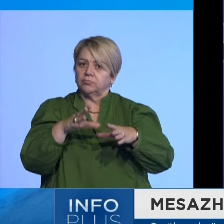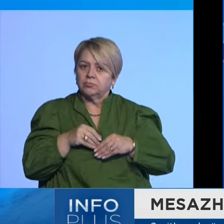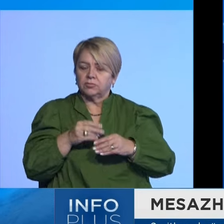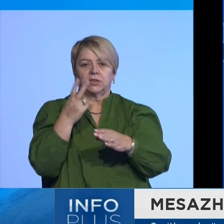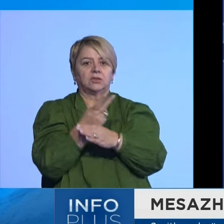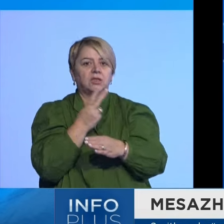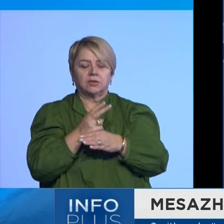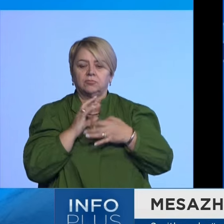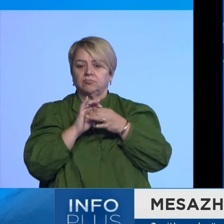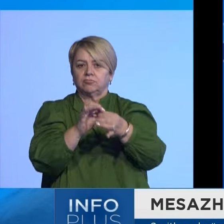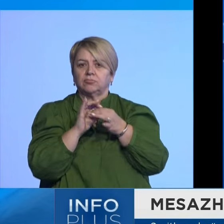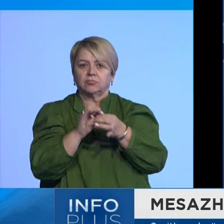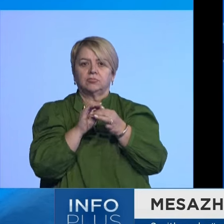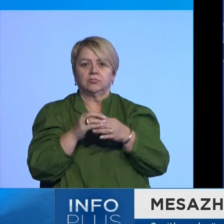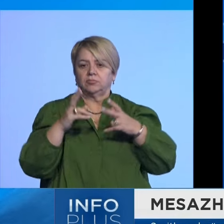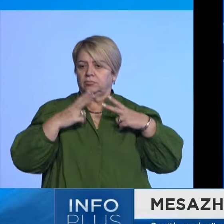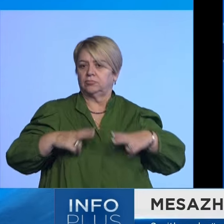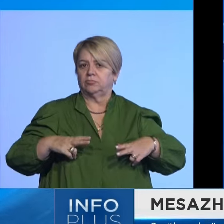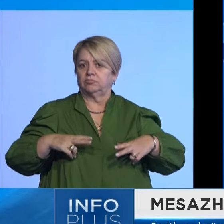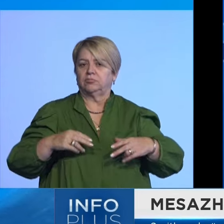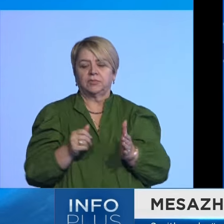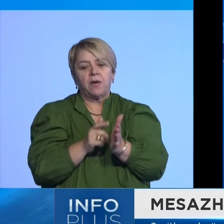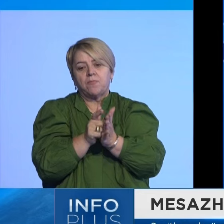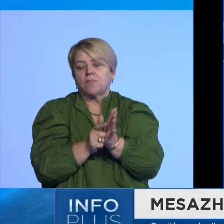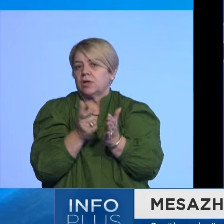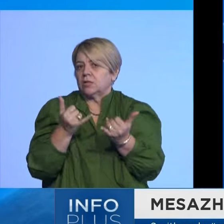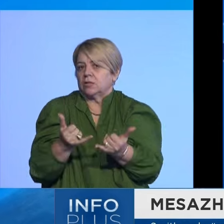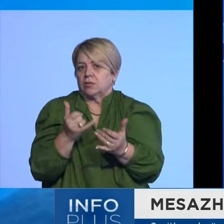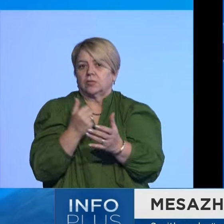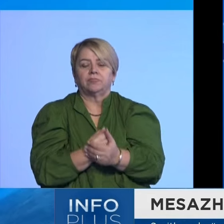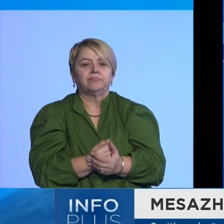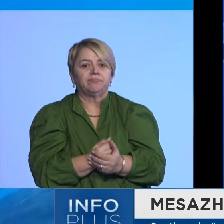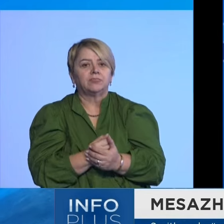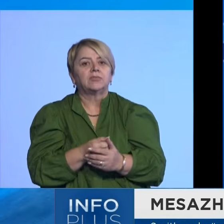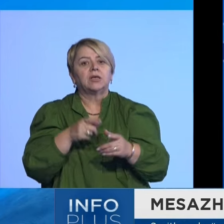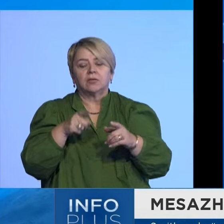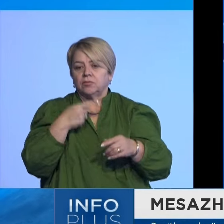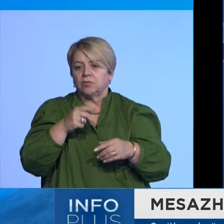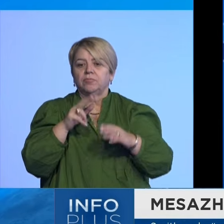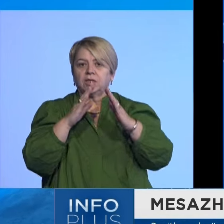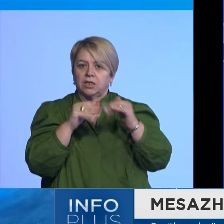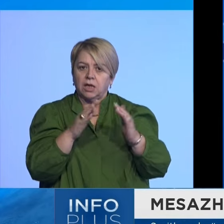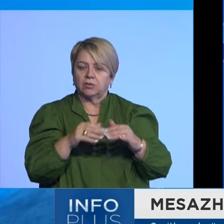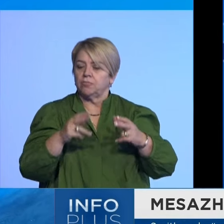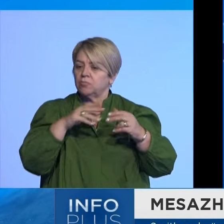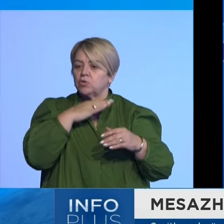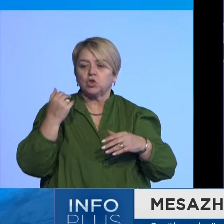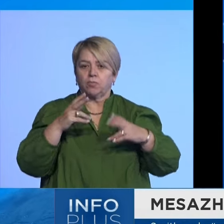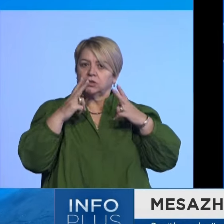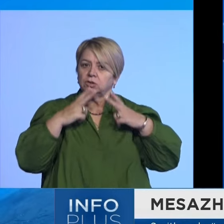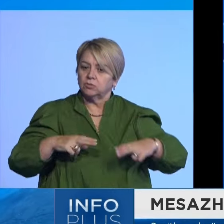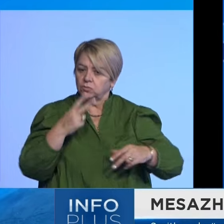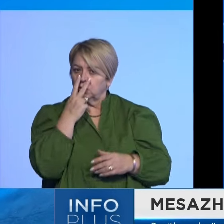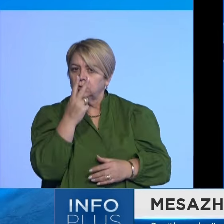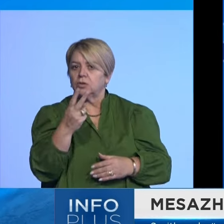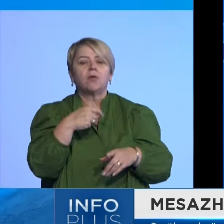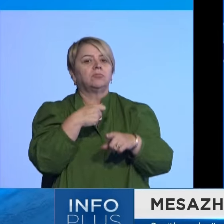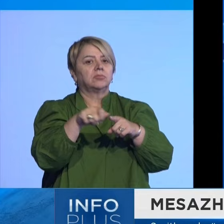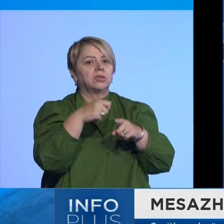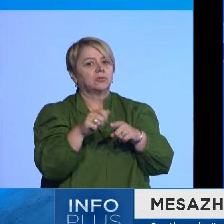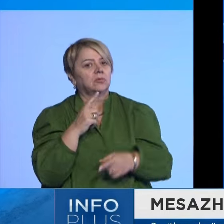e partneritetit për paqe. Por, për momentin, fokusi është që rajoni të ketë më shumë stabilitet dhe të shohim përparim